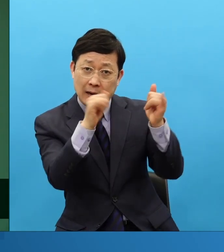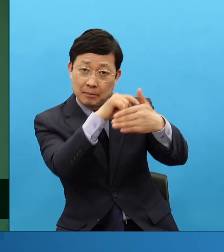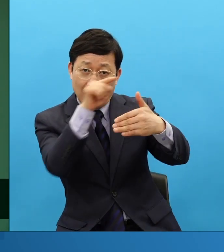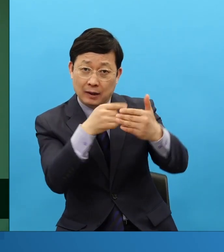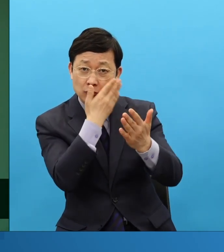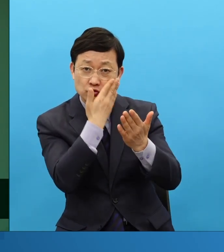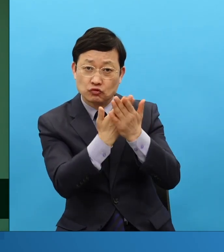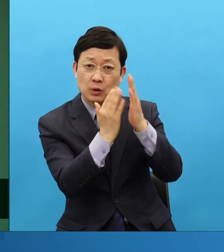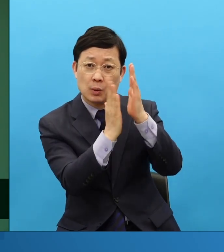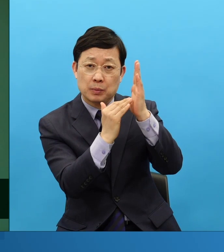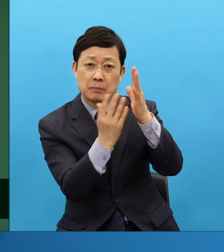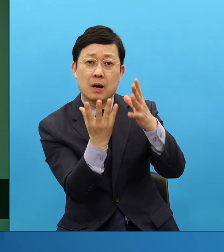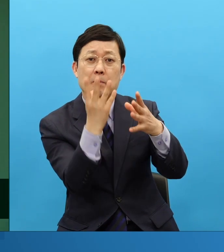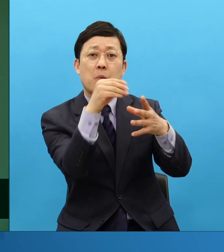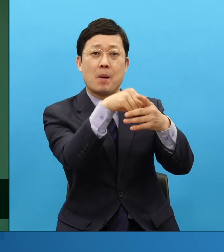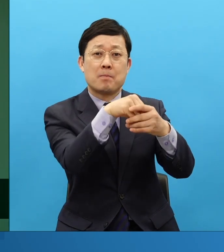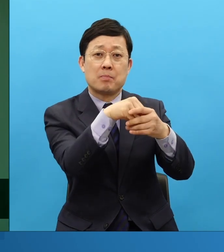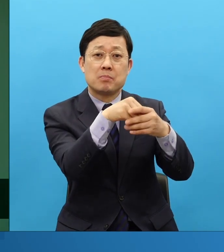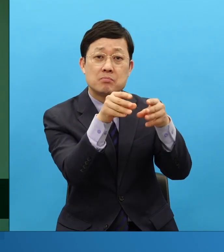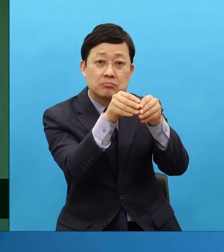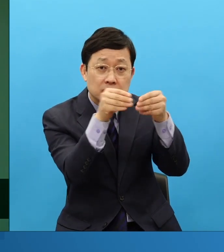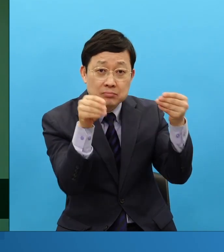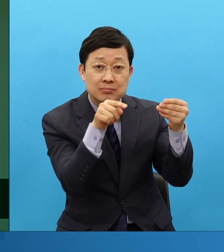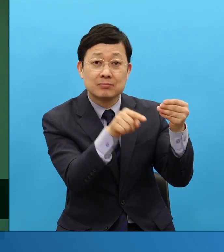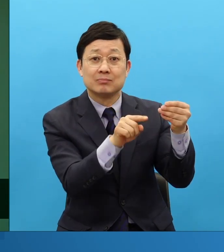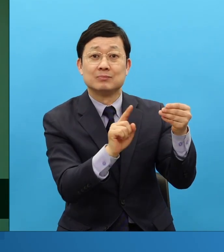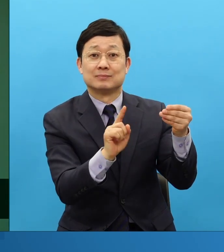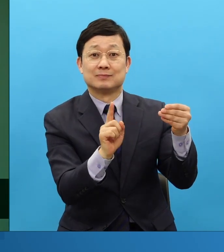있어요. 그게 뭔가 하니까